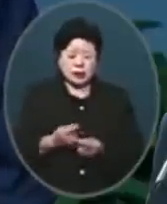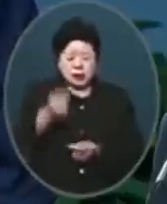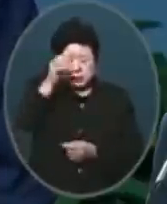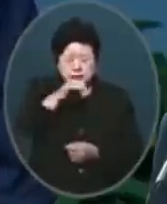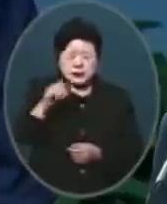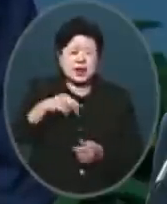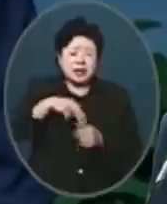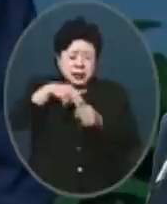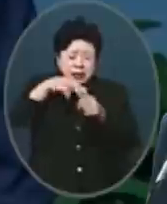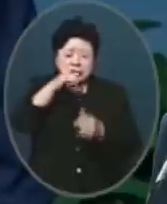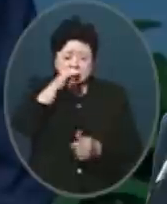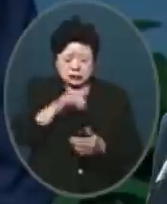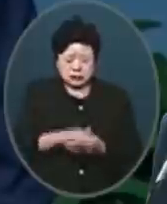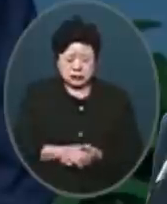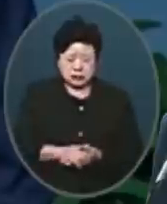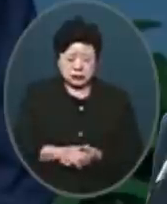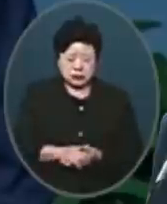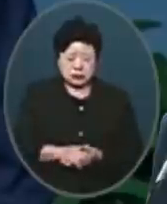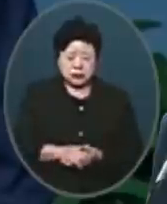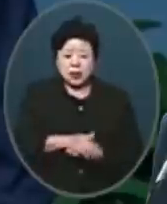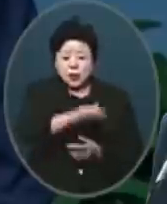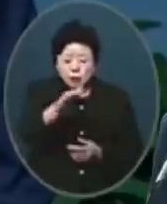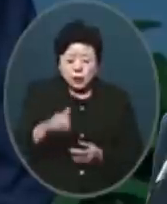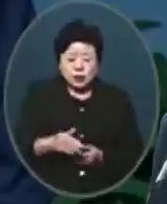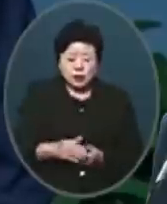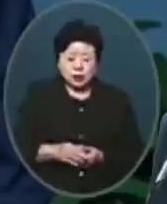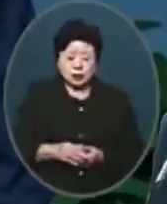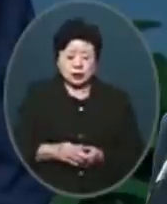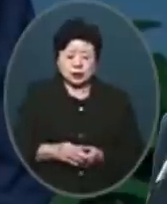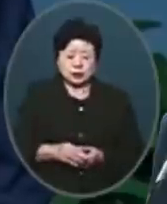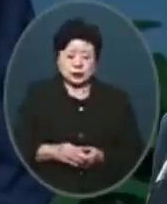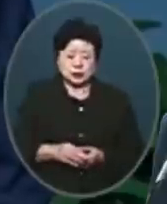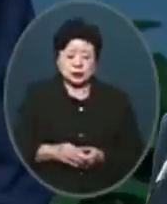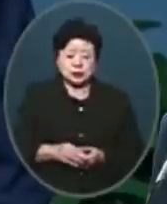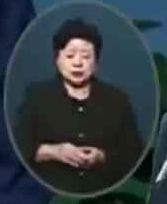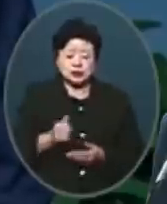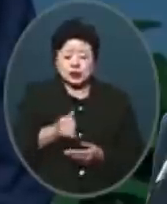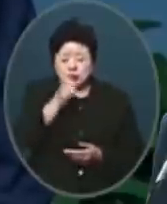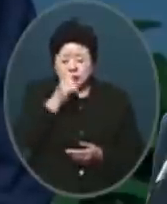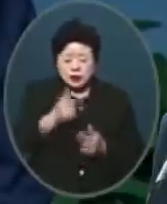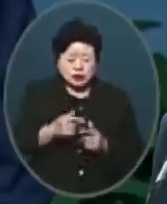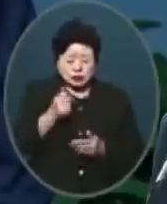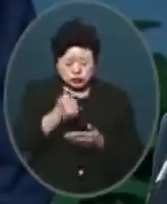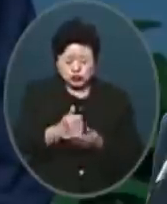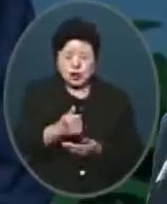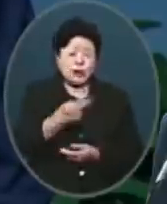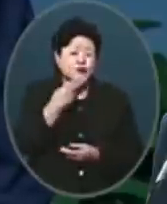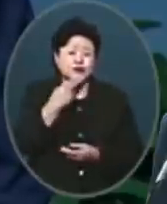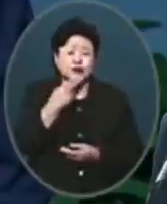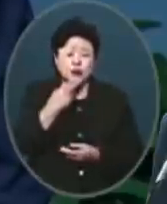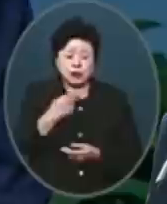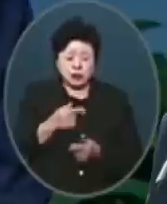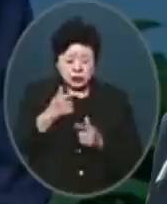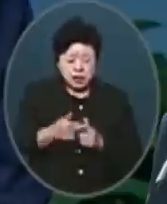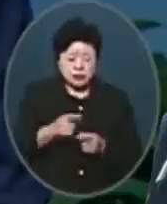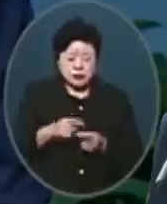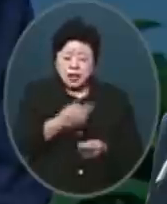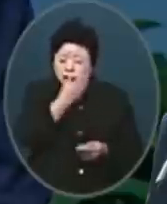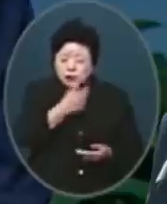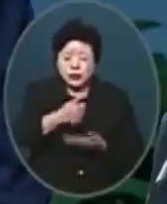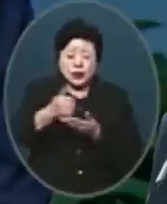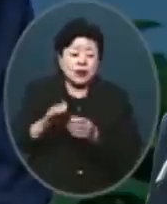십자가에 매달려 있지 않느냐? 어떻게 우리가 똑같이 취급할 수 있느냐? 예수님에 대한 사랑과